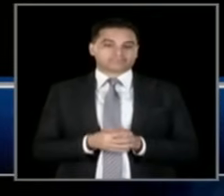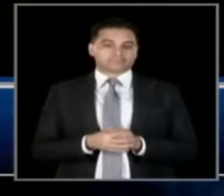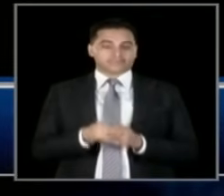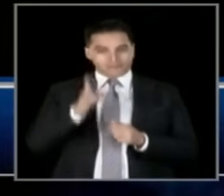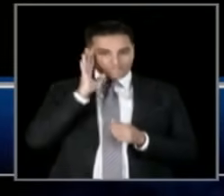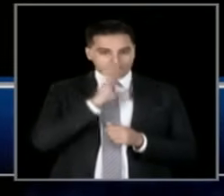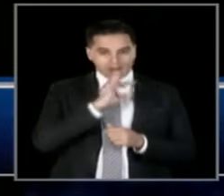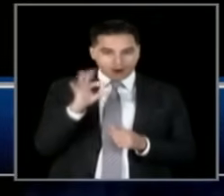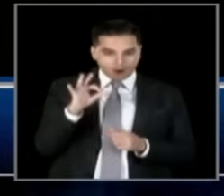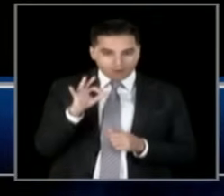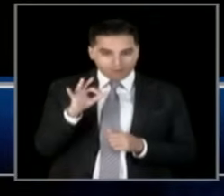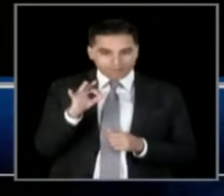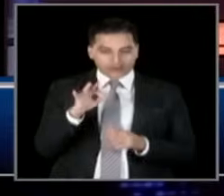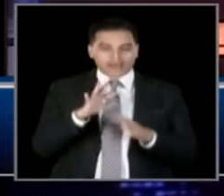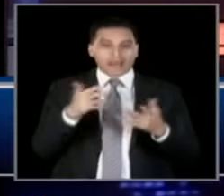أشهر حاجة ليها.